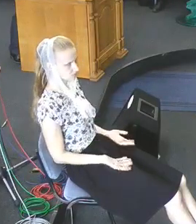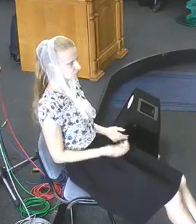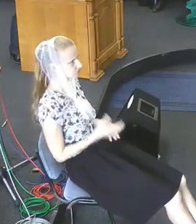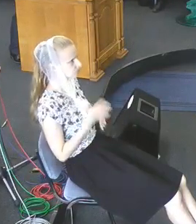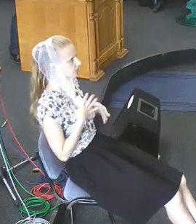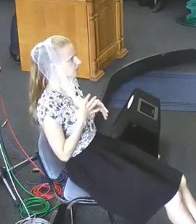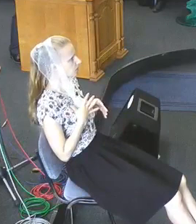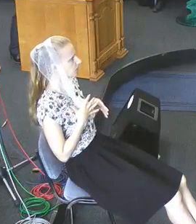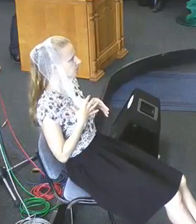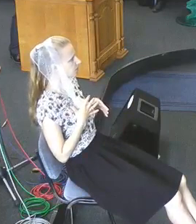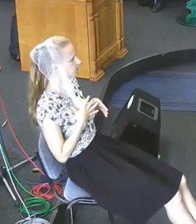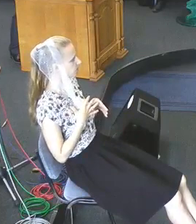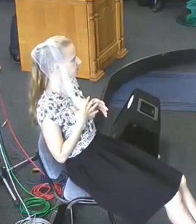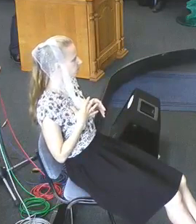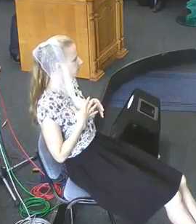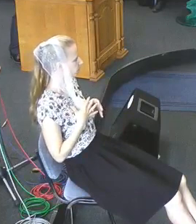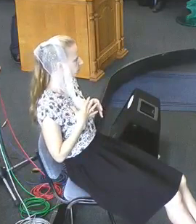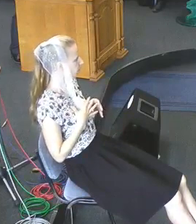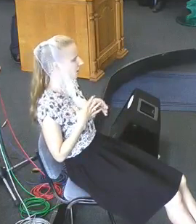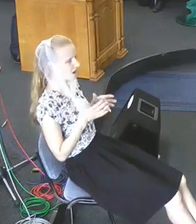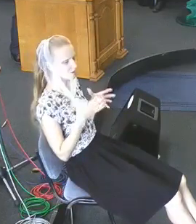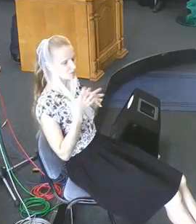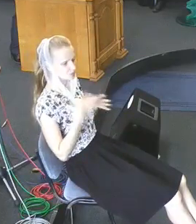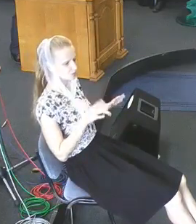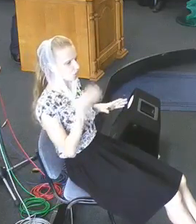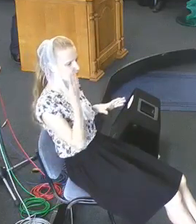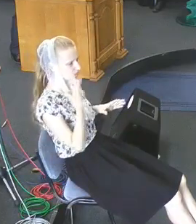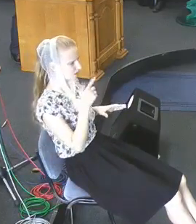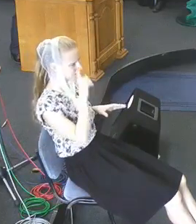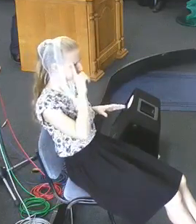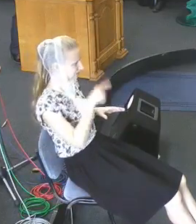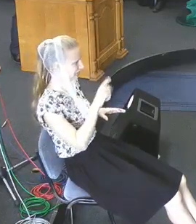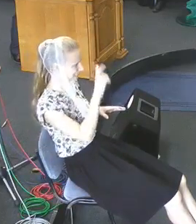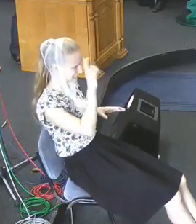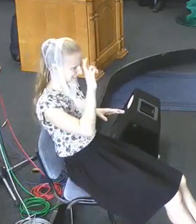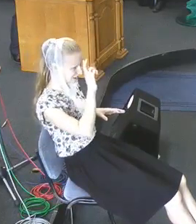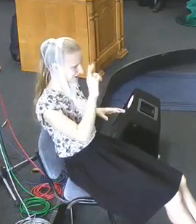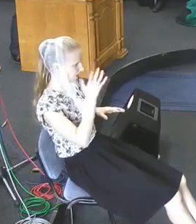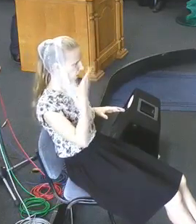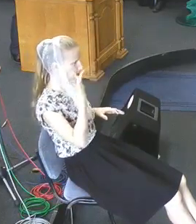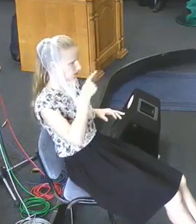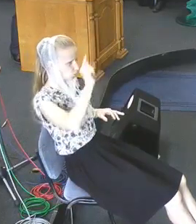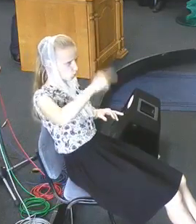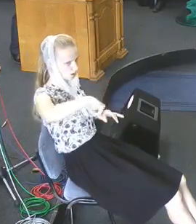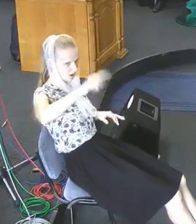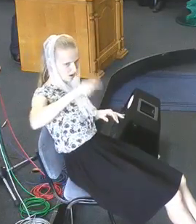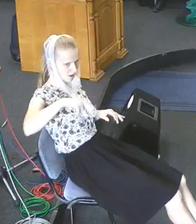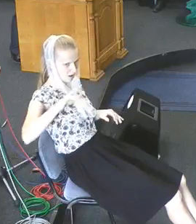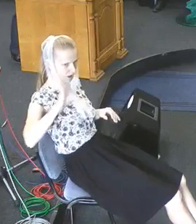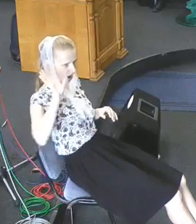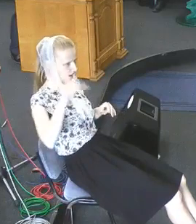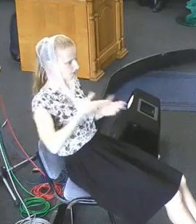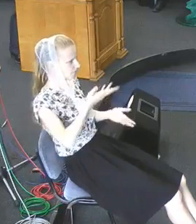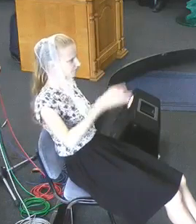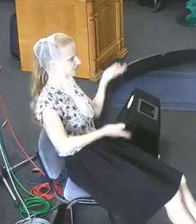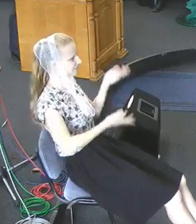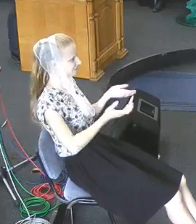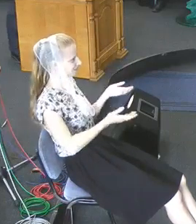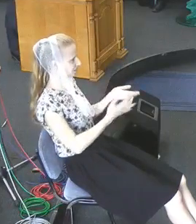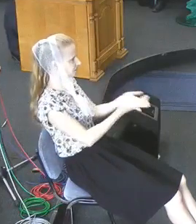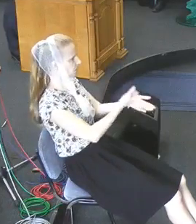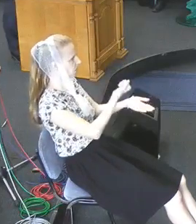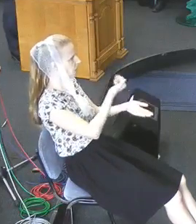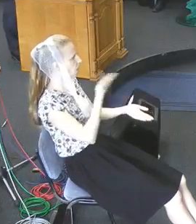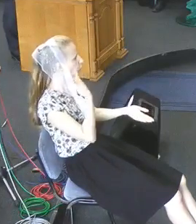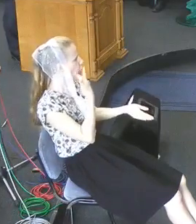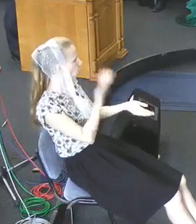цим царем, що ти знайдений дуже легкий. Давайте не будемо себе переоцінювати. Давайте ми будемо дивитися тверезими очима